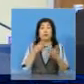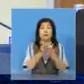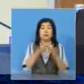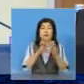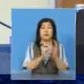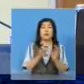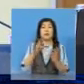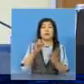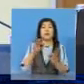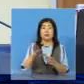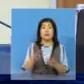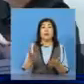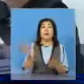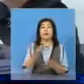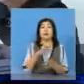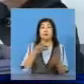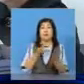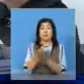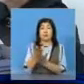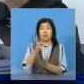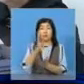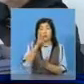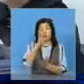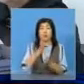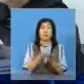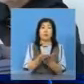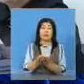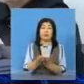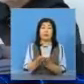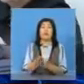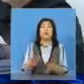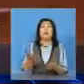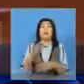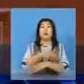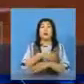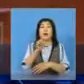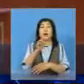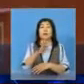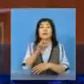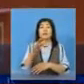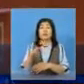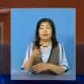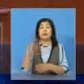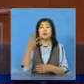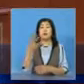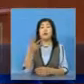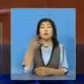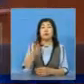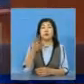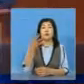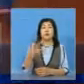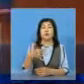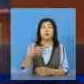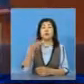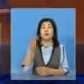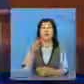табыстарына қарамастан мемлекеттік төлемге ие болады. Қазіргі есеп бойынша аталған жәрдемақыны 340 мыңнан астам отбасы алады.